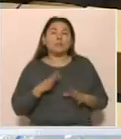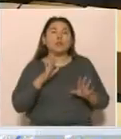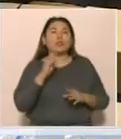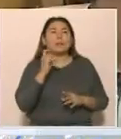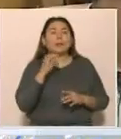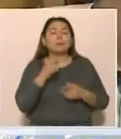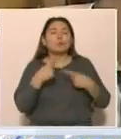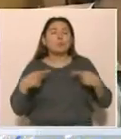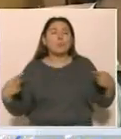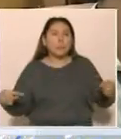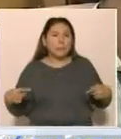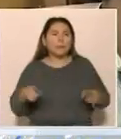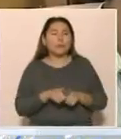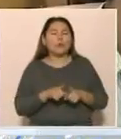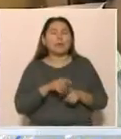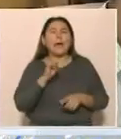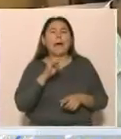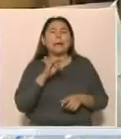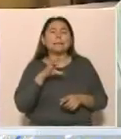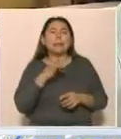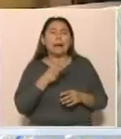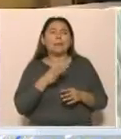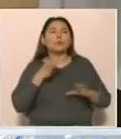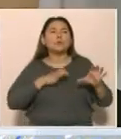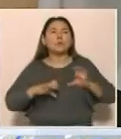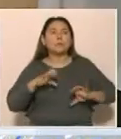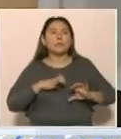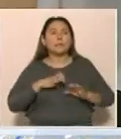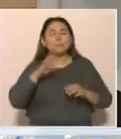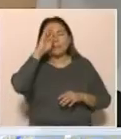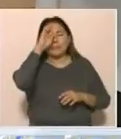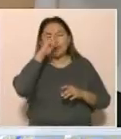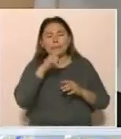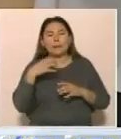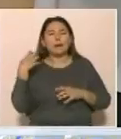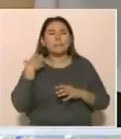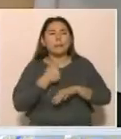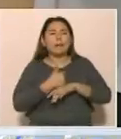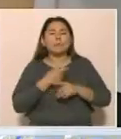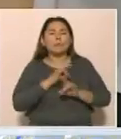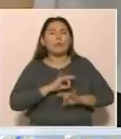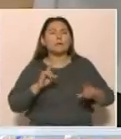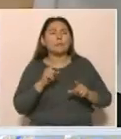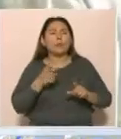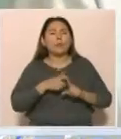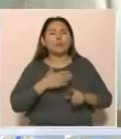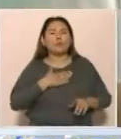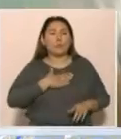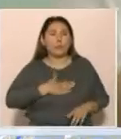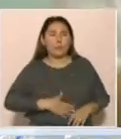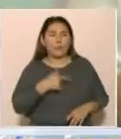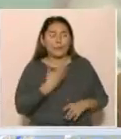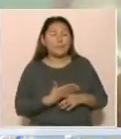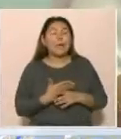емес, іргелі оқу орындарына асқақ арманмен келген студенттер мемлекет басшысының игі бастамаларына дән риза. Енді